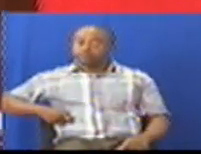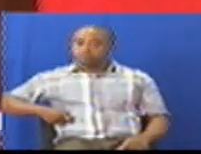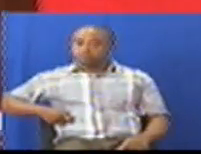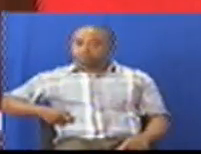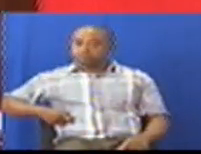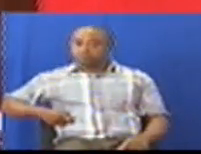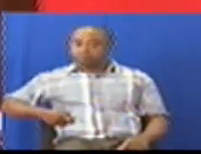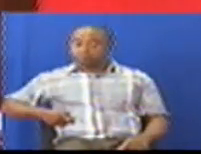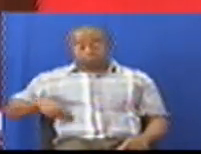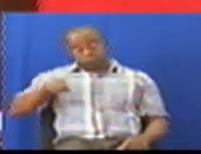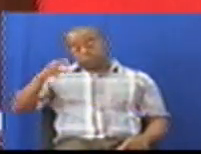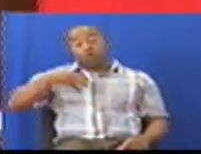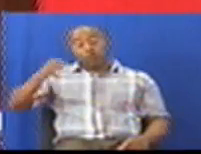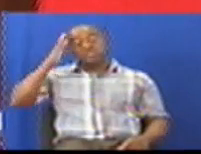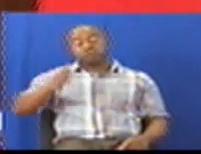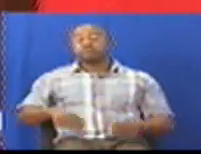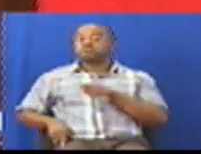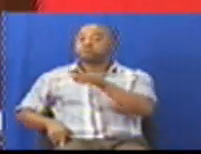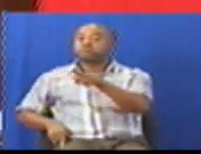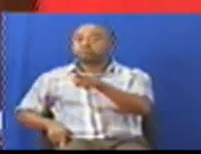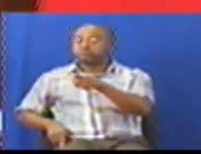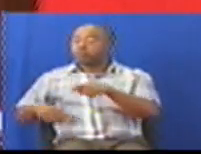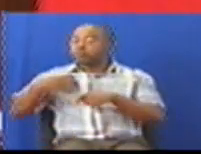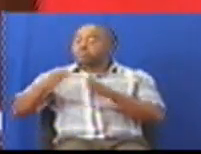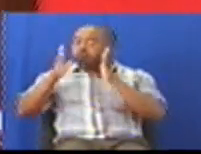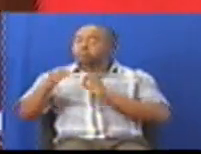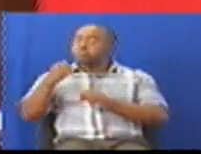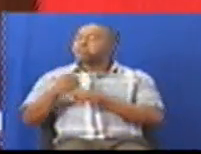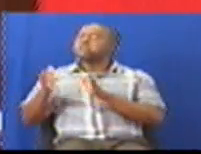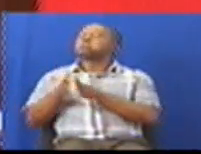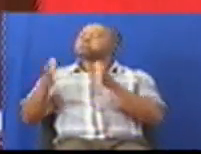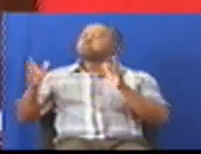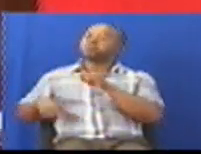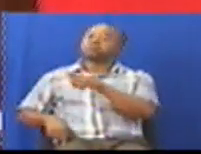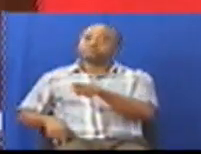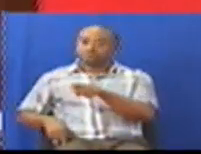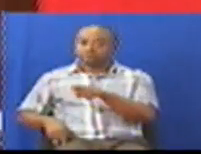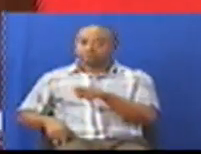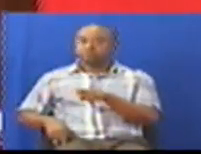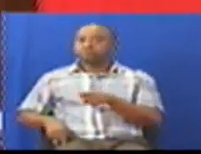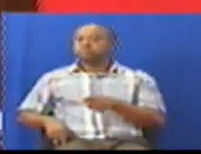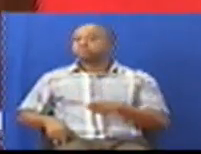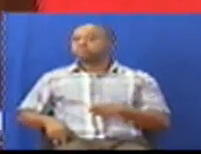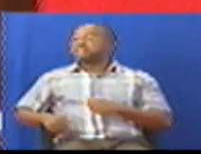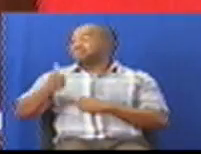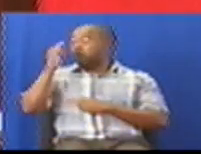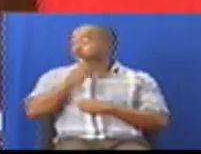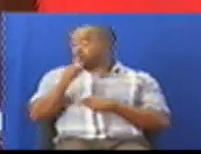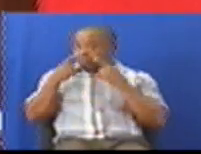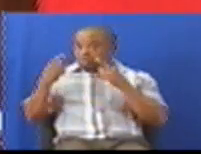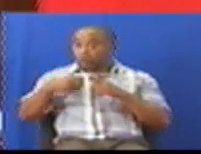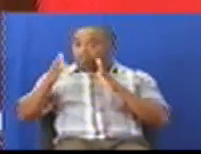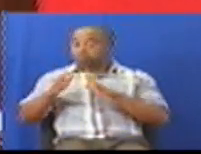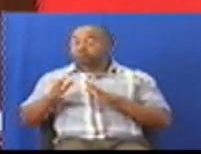akiwepo waziri mkuu, kazi kubwa anayowafanyia Watanzania kwa kuzunguka. Jana tu tumemwona